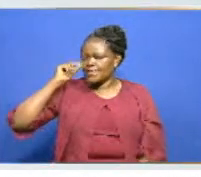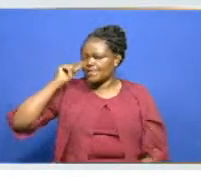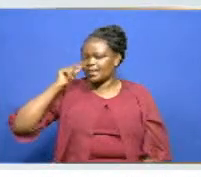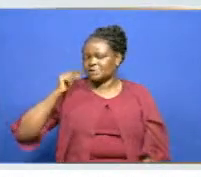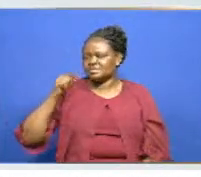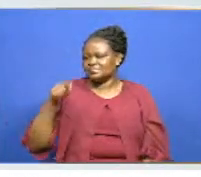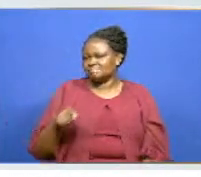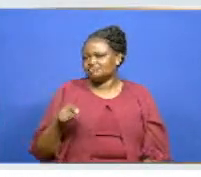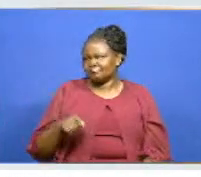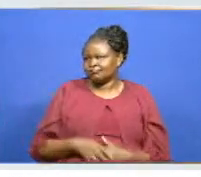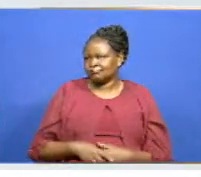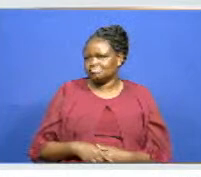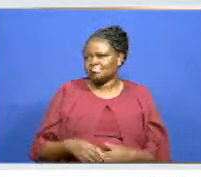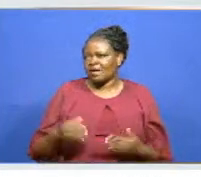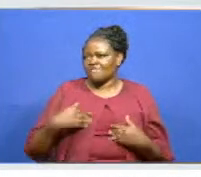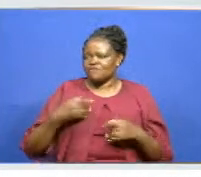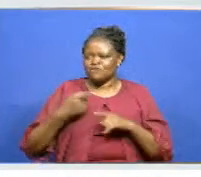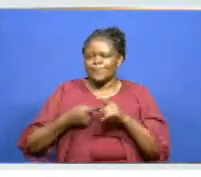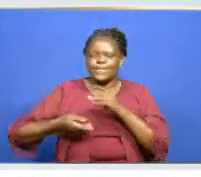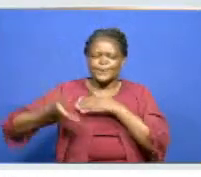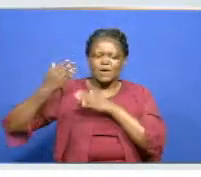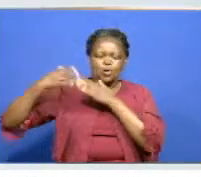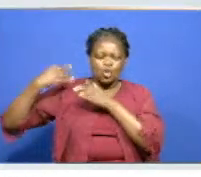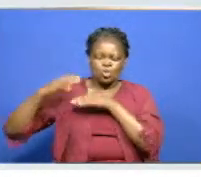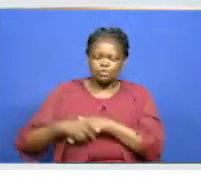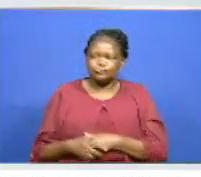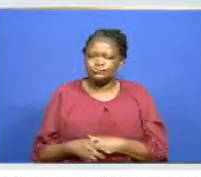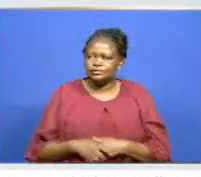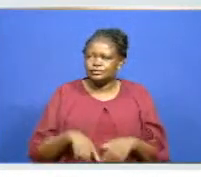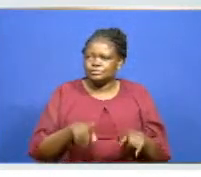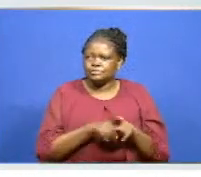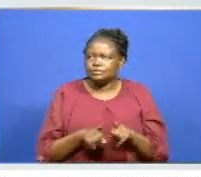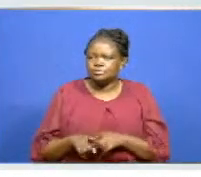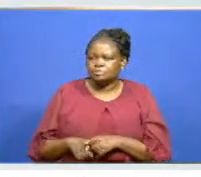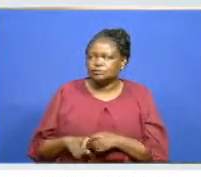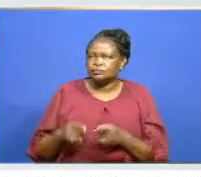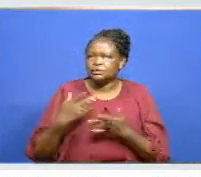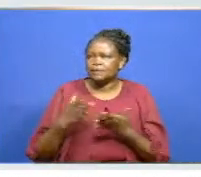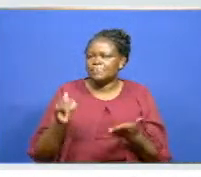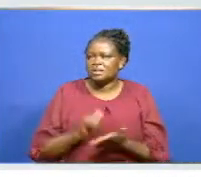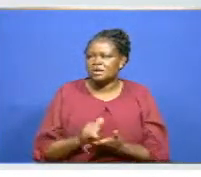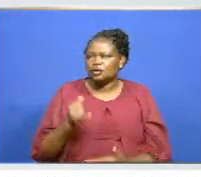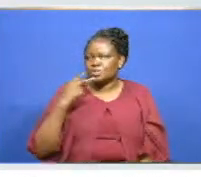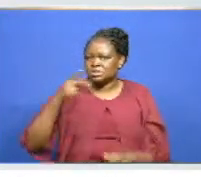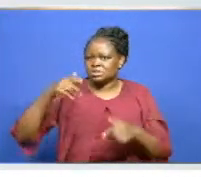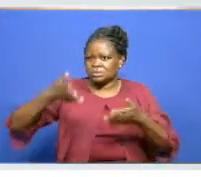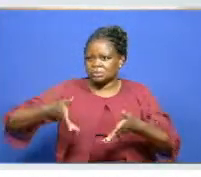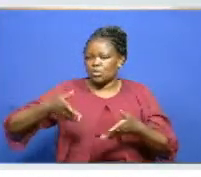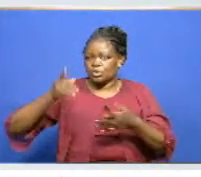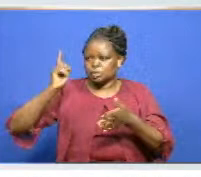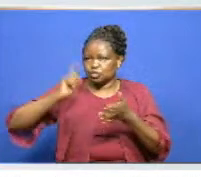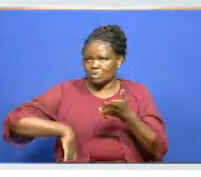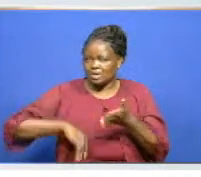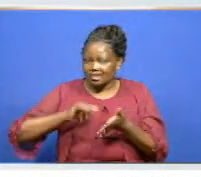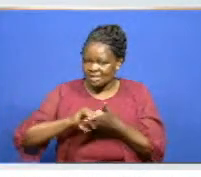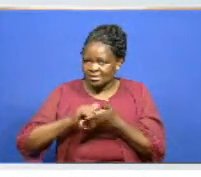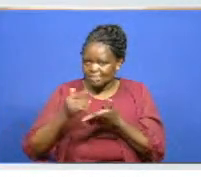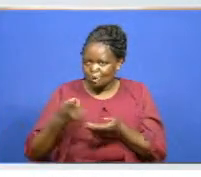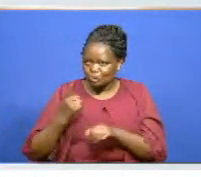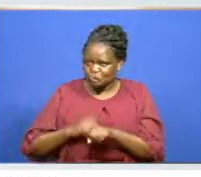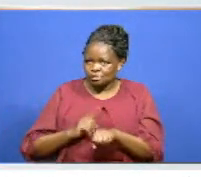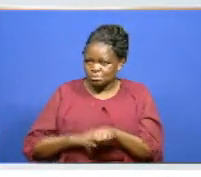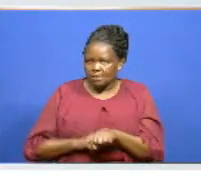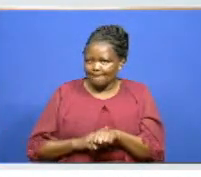imekuwa ni jambo limekuweko kutoka mwaka za jadi, na jambo ambalo tunaliona kwa sasa ni kwamba imefikia wakati